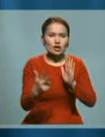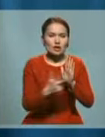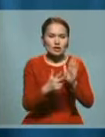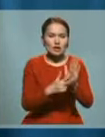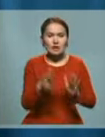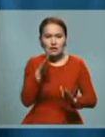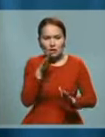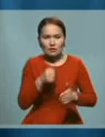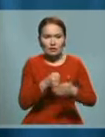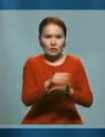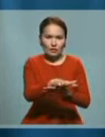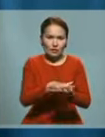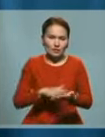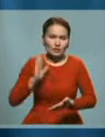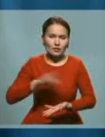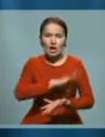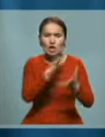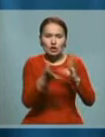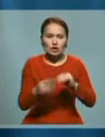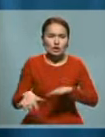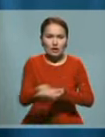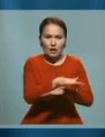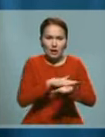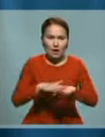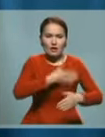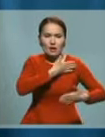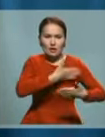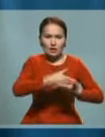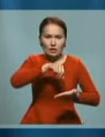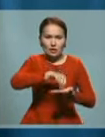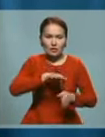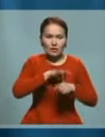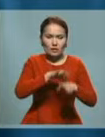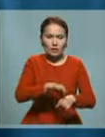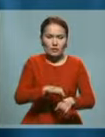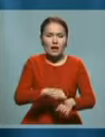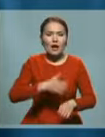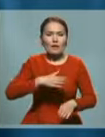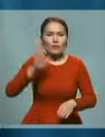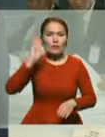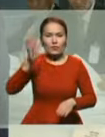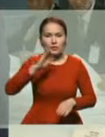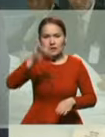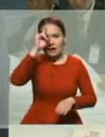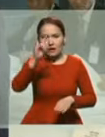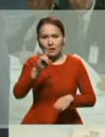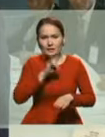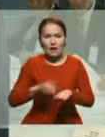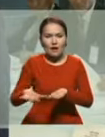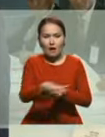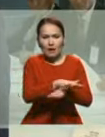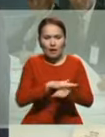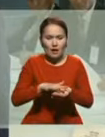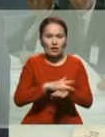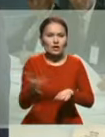нәтижесі оң болатынына сенім зор. Жалпы елдің болашағын, халықтың амандығын ойлаған Абай елінің халқы